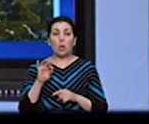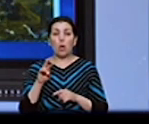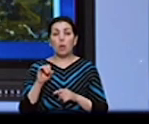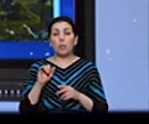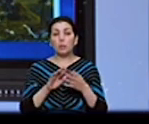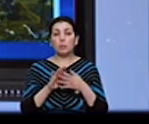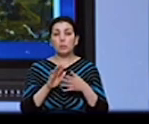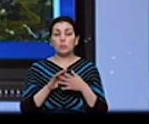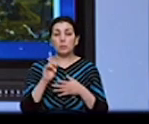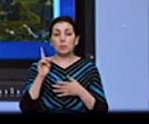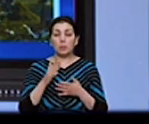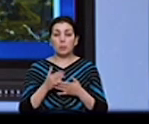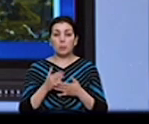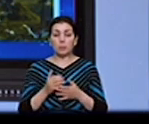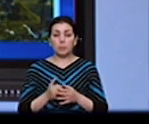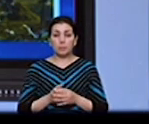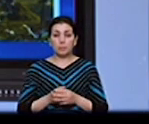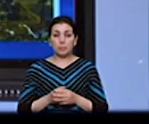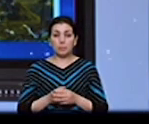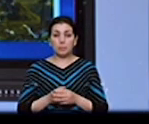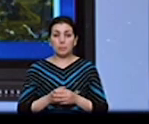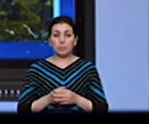kabi o'simliklar o'sar ekan.